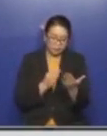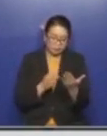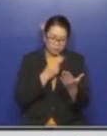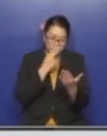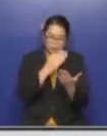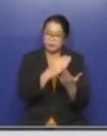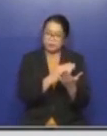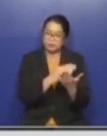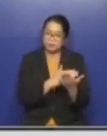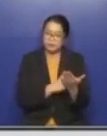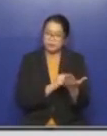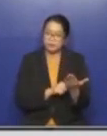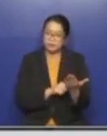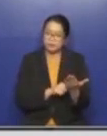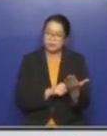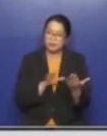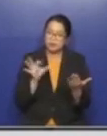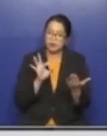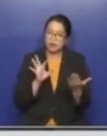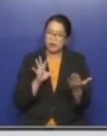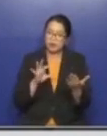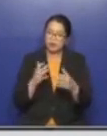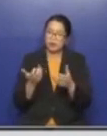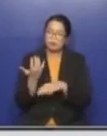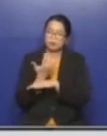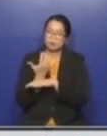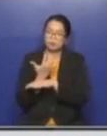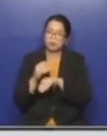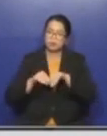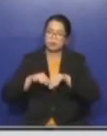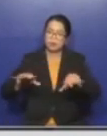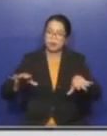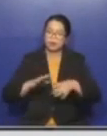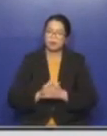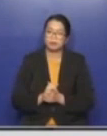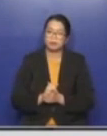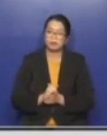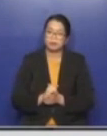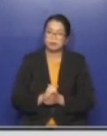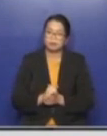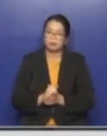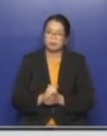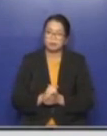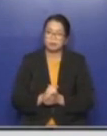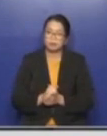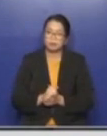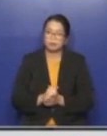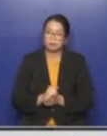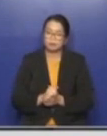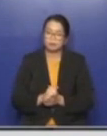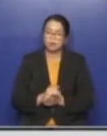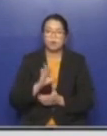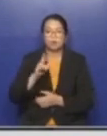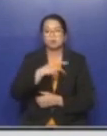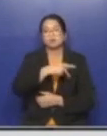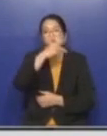ผมชอบมากในลักษณะของบอกเรื่องสื่อสาธารณะนะผมเป็นคนที่ชอบเพราะจุดยืนของไทย